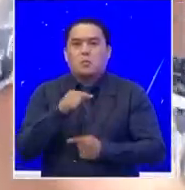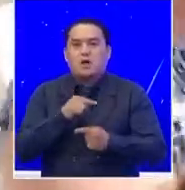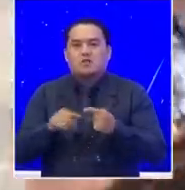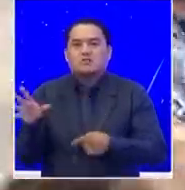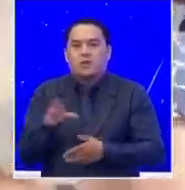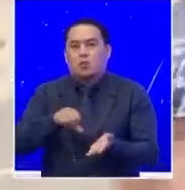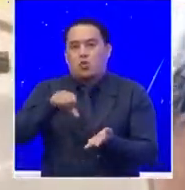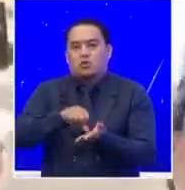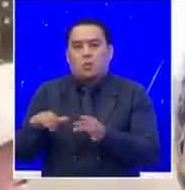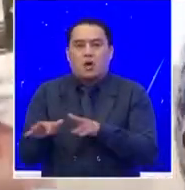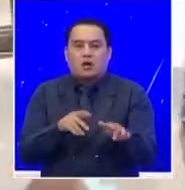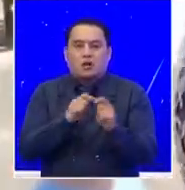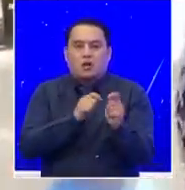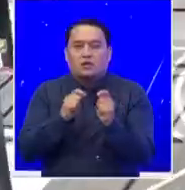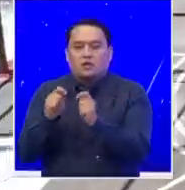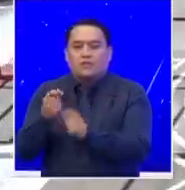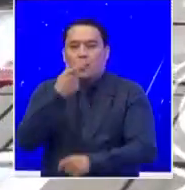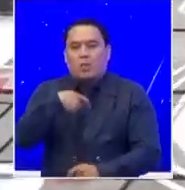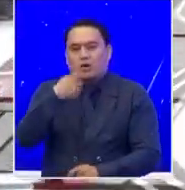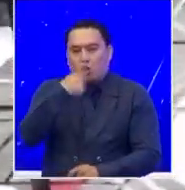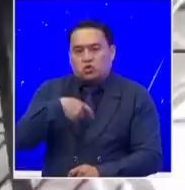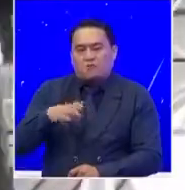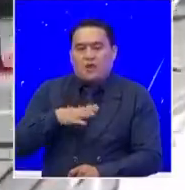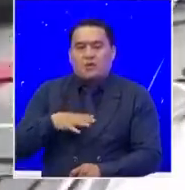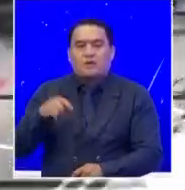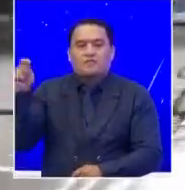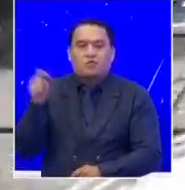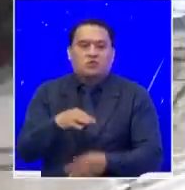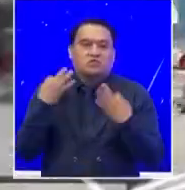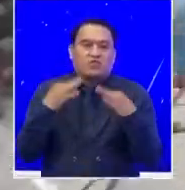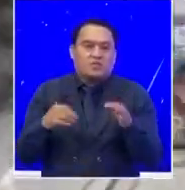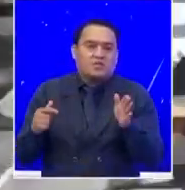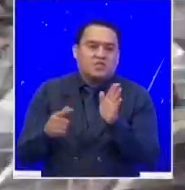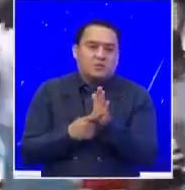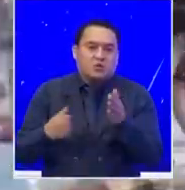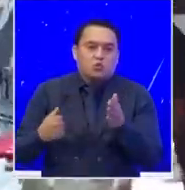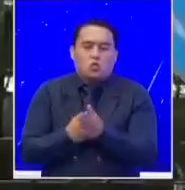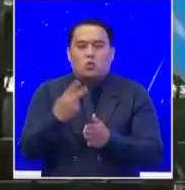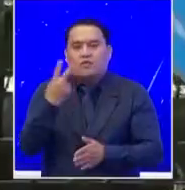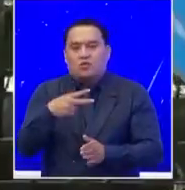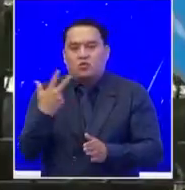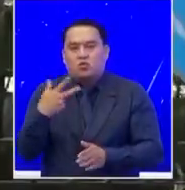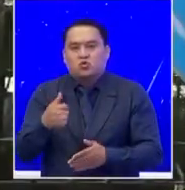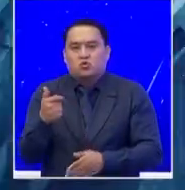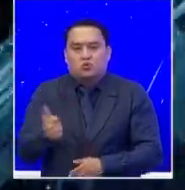всем участникам мероприятия раздали мороженое. К слову, вход в парк свободный с 7 до 23 часов.